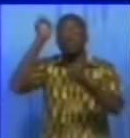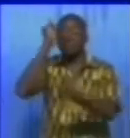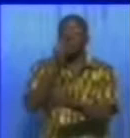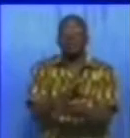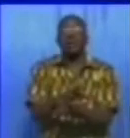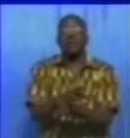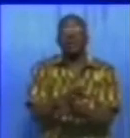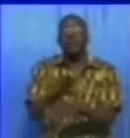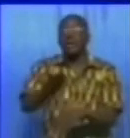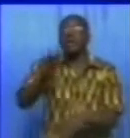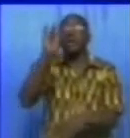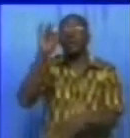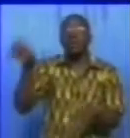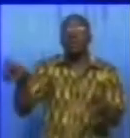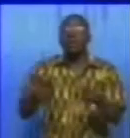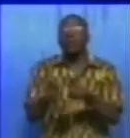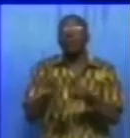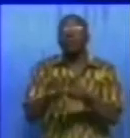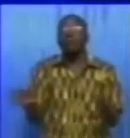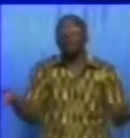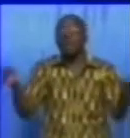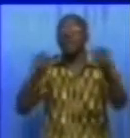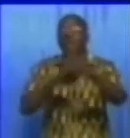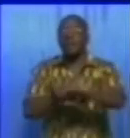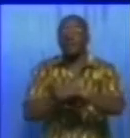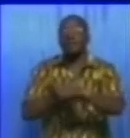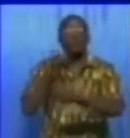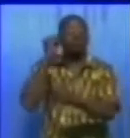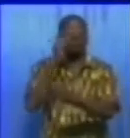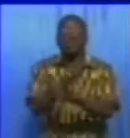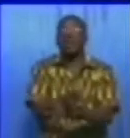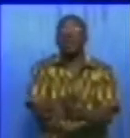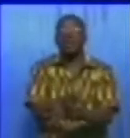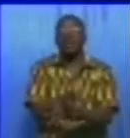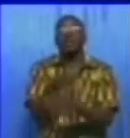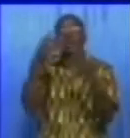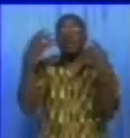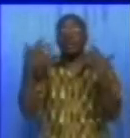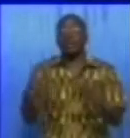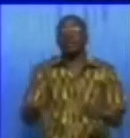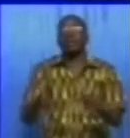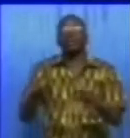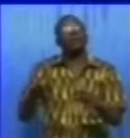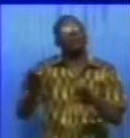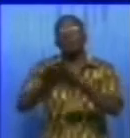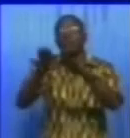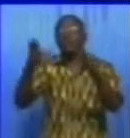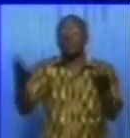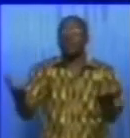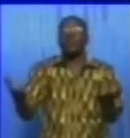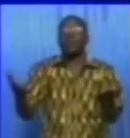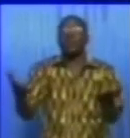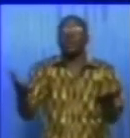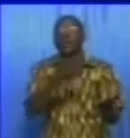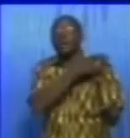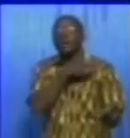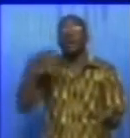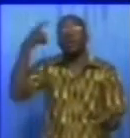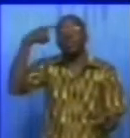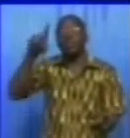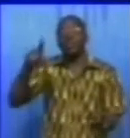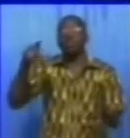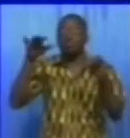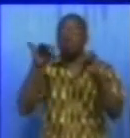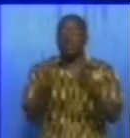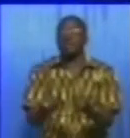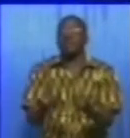les réalisations comme la salle polyvalente est prête, a été déjà inaugurée et pour le